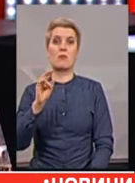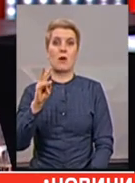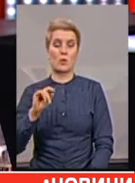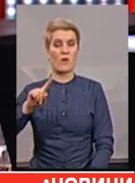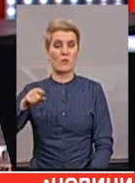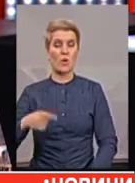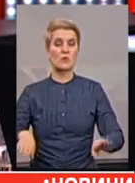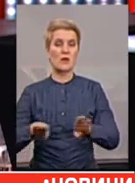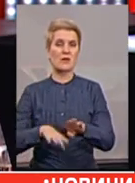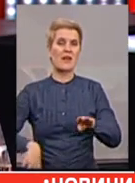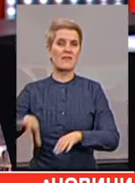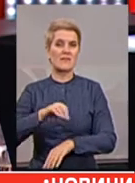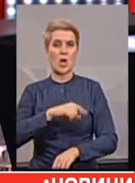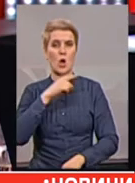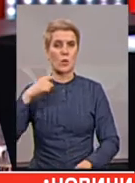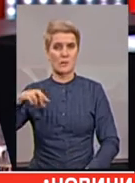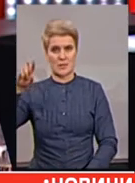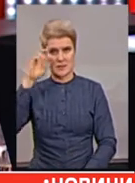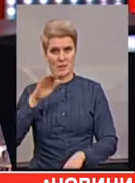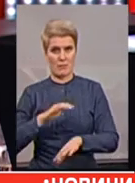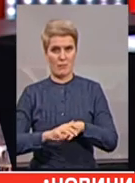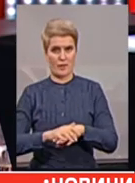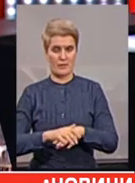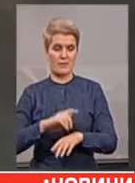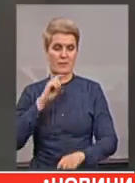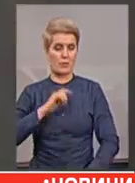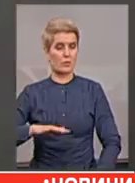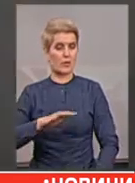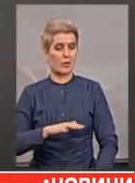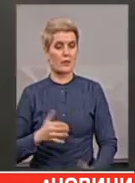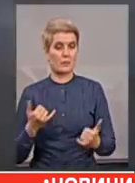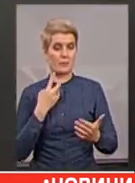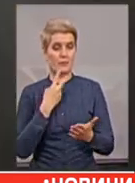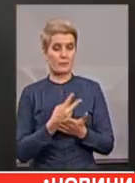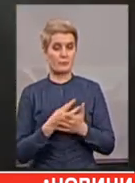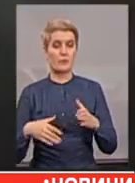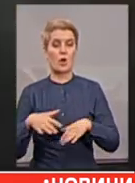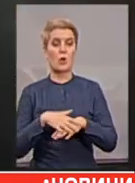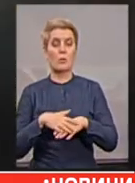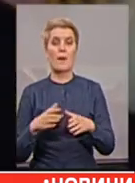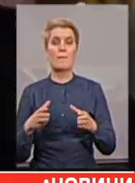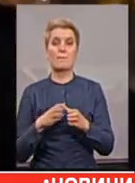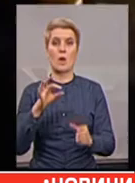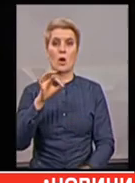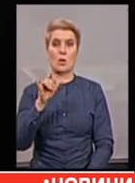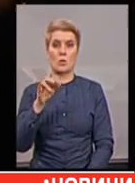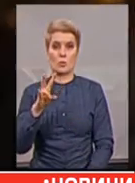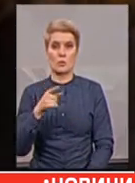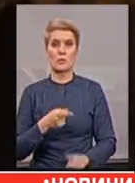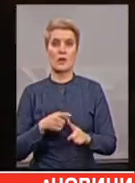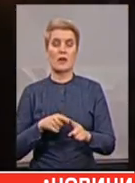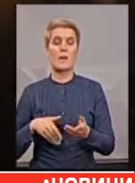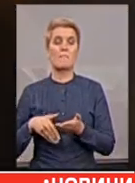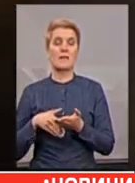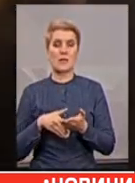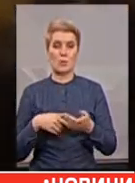країні. Як працюють установи зараз, наші кореспонденти. На цих кадрах група мітингарів з руху ОУН, які підтримують торговельну блокаду